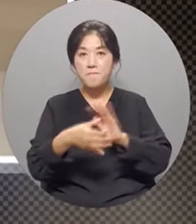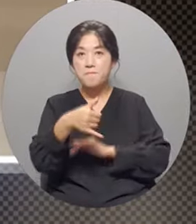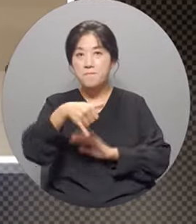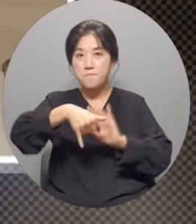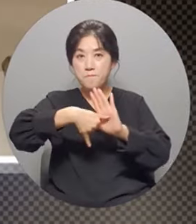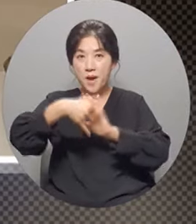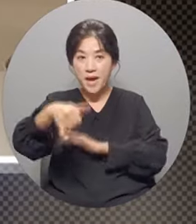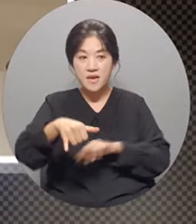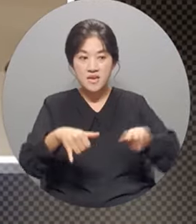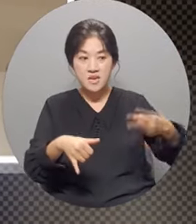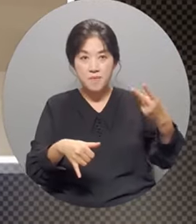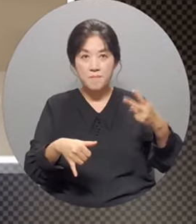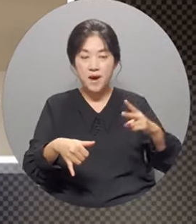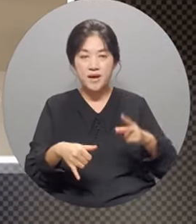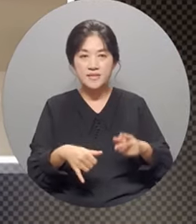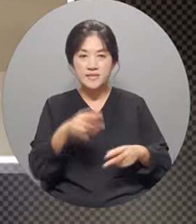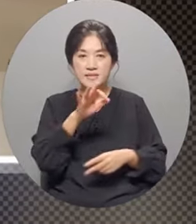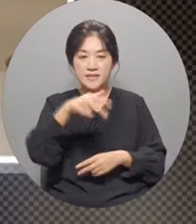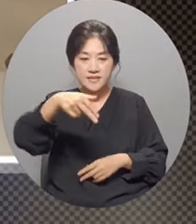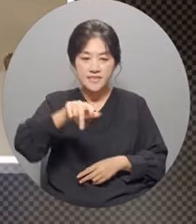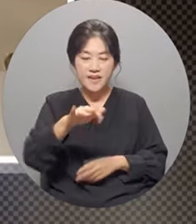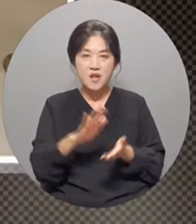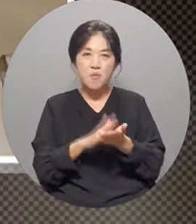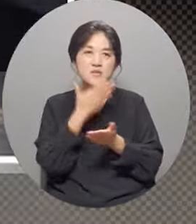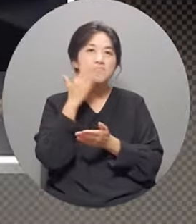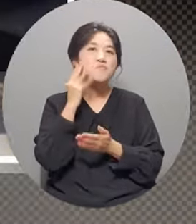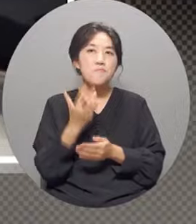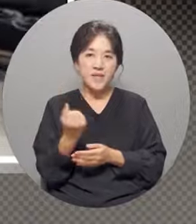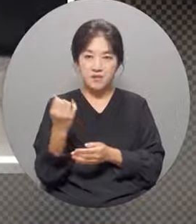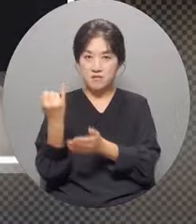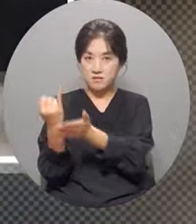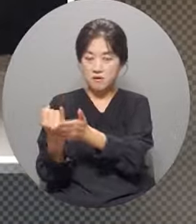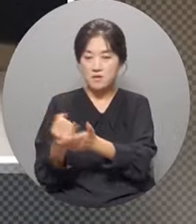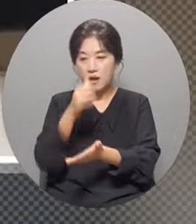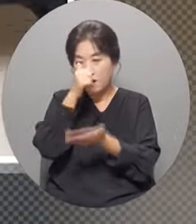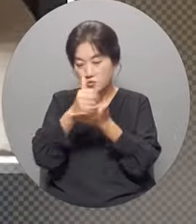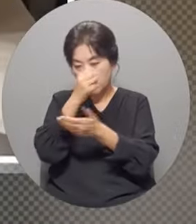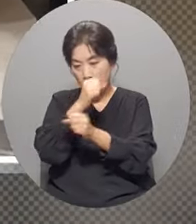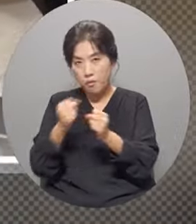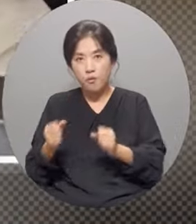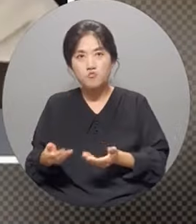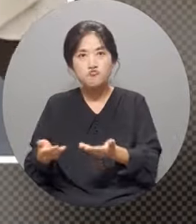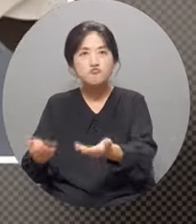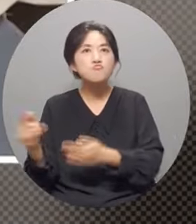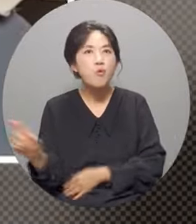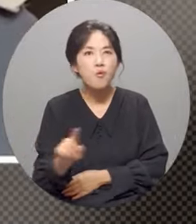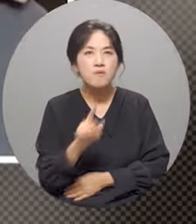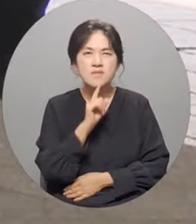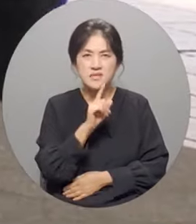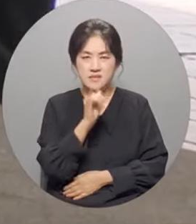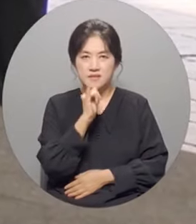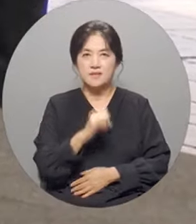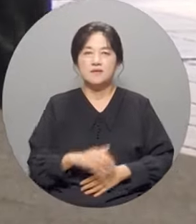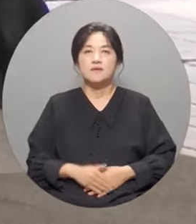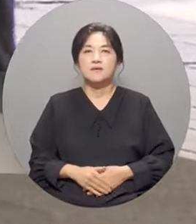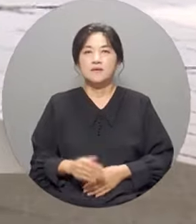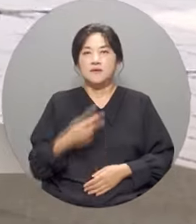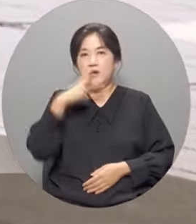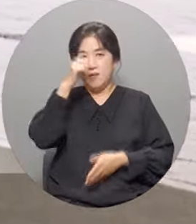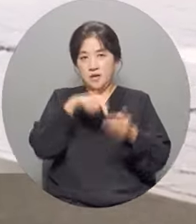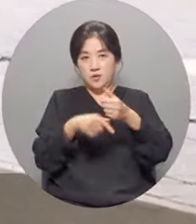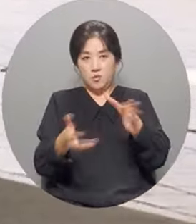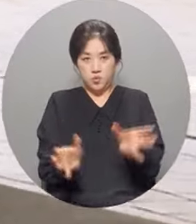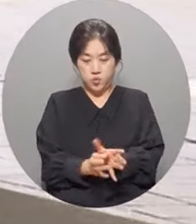디올백과 200만 원 상당의 샤넬 화장품을 받은 김 여사에게 면죄부를 줬다는 비판도 나옵니다. 검찰